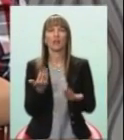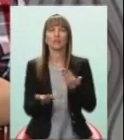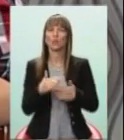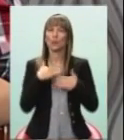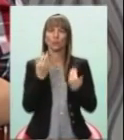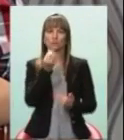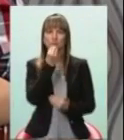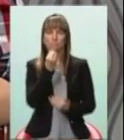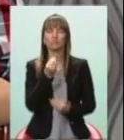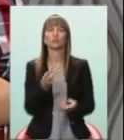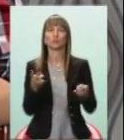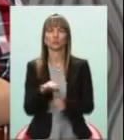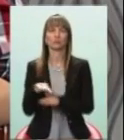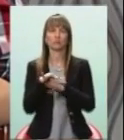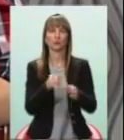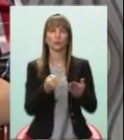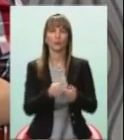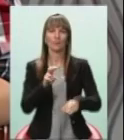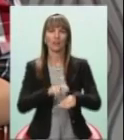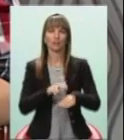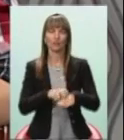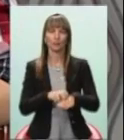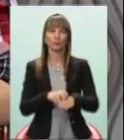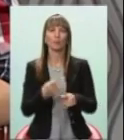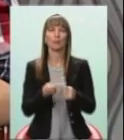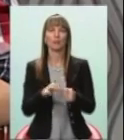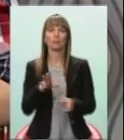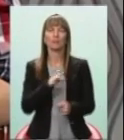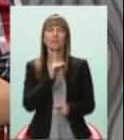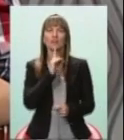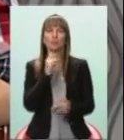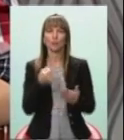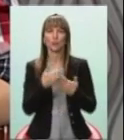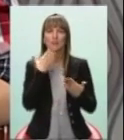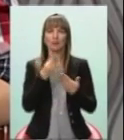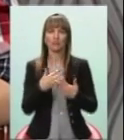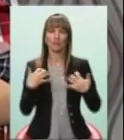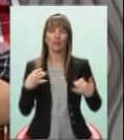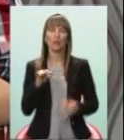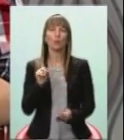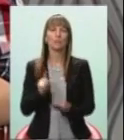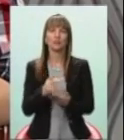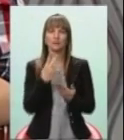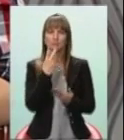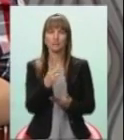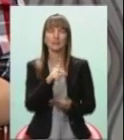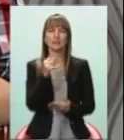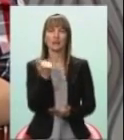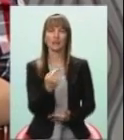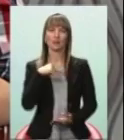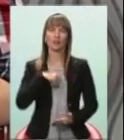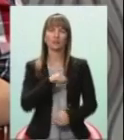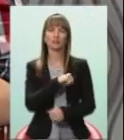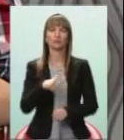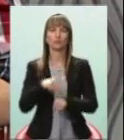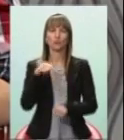треба вести до лікаря, так званого ветеринара. Тож будьте пильними до своїх тваринок і обов'язково слідкуйте за їхнім настроєм,